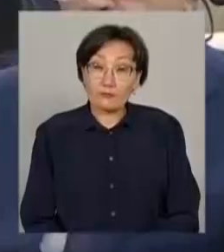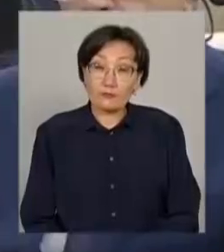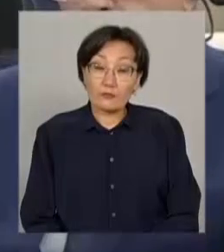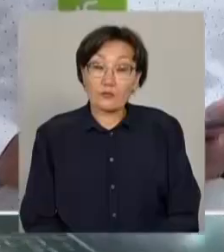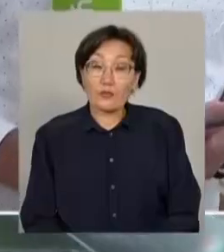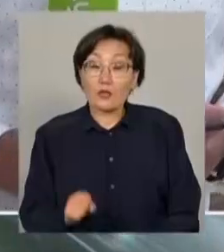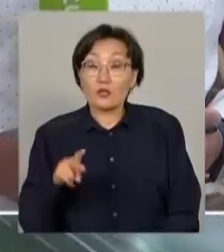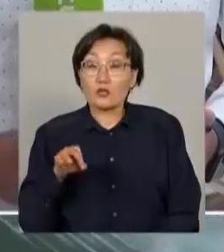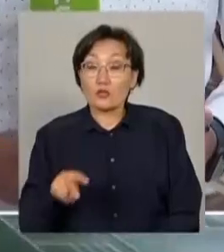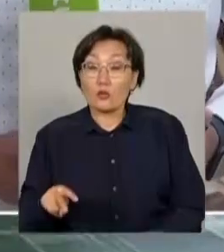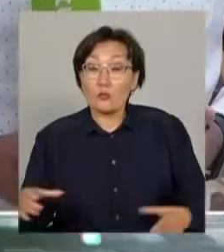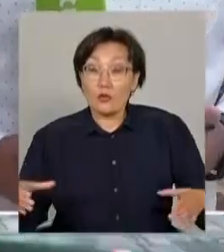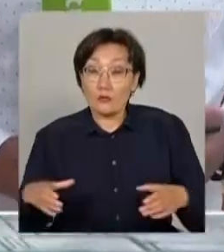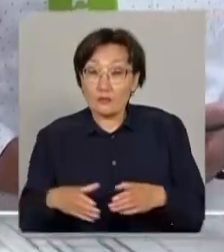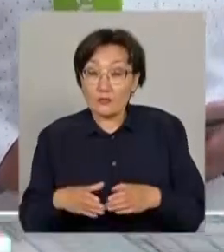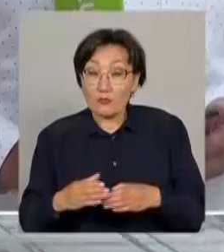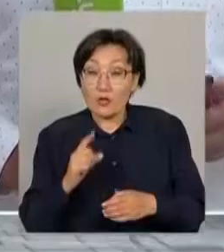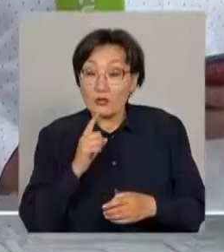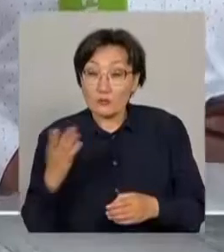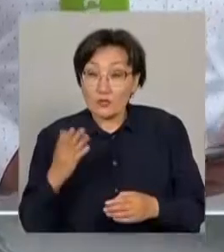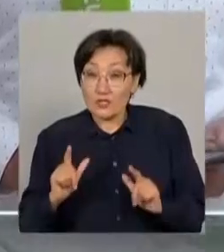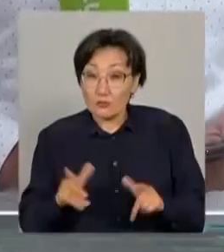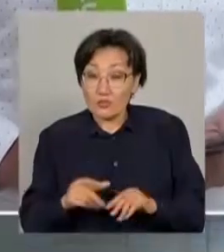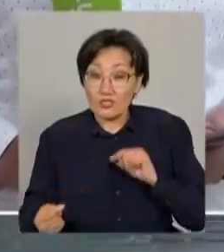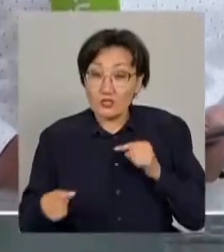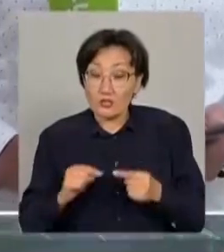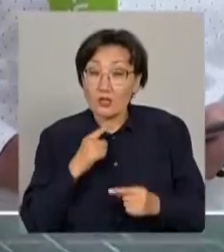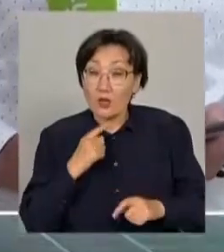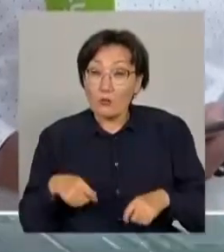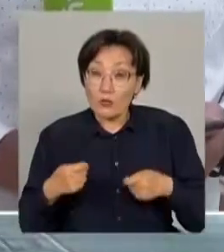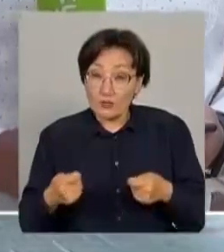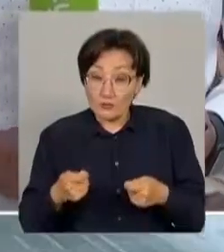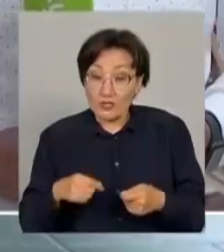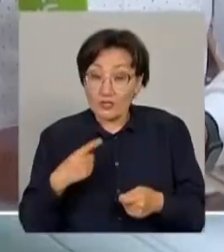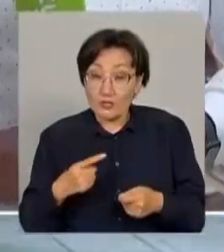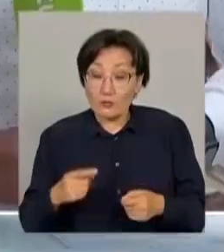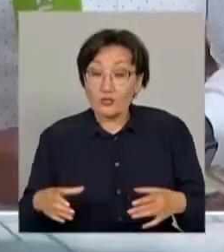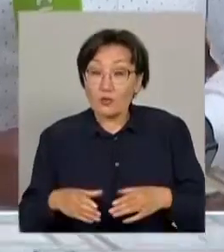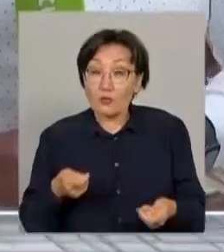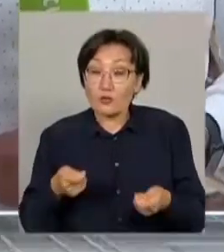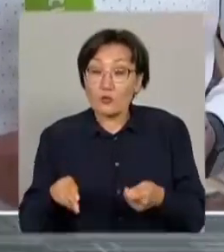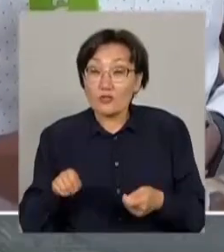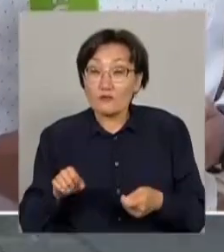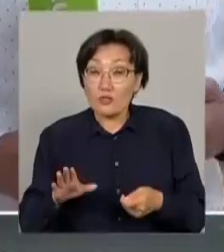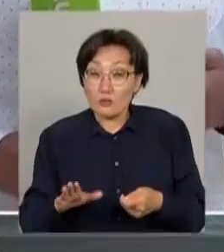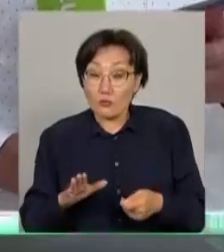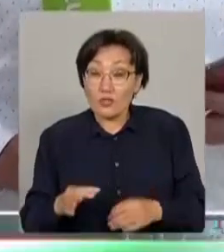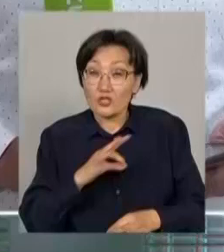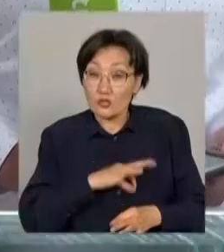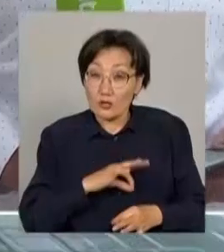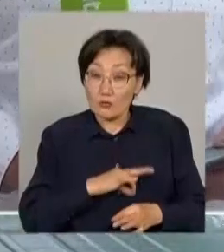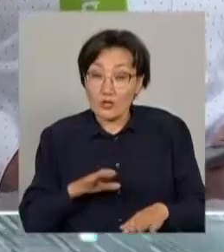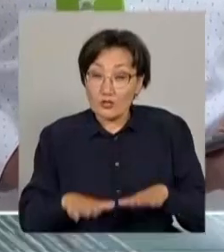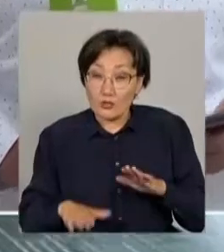Ақжол фракциясы үкіметтің есебін қолдамайтынын және оған қарсы дауыс беретінін жеткізді. Фракция жетекшісі Азат Перуашев кірістердегі